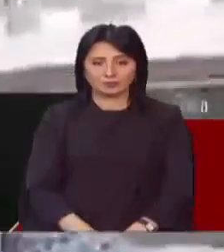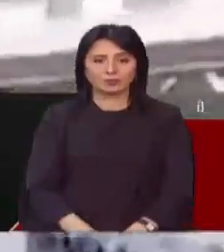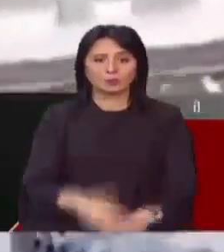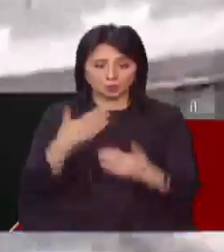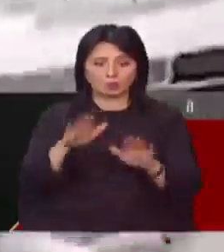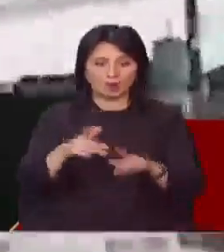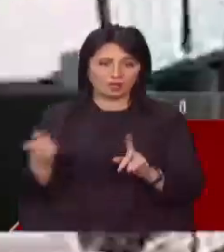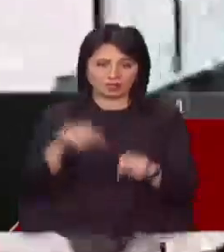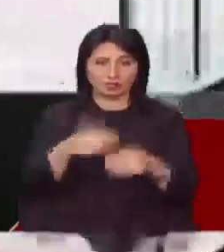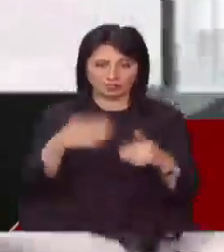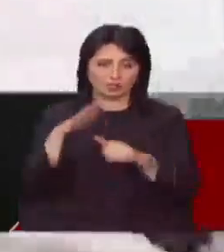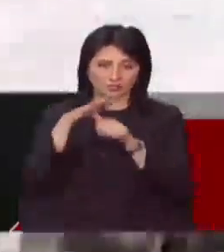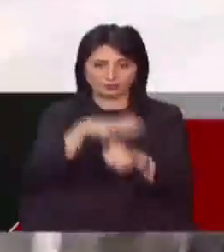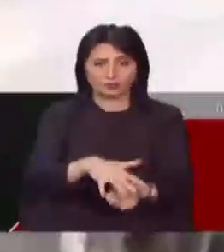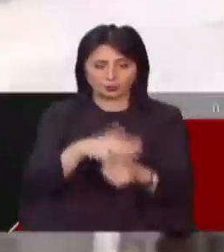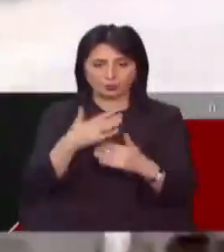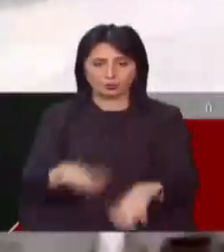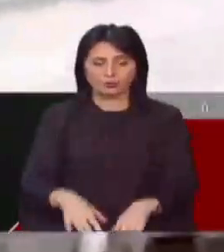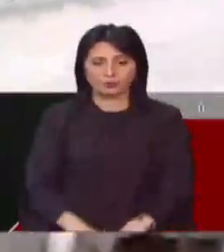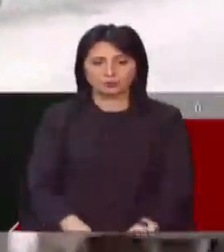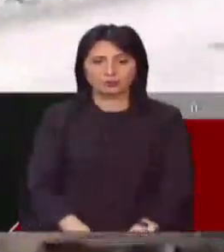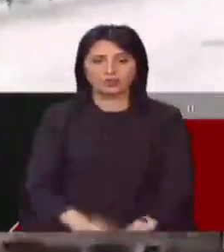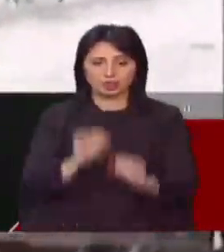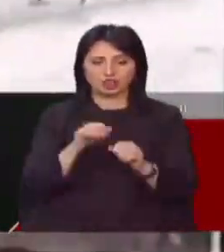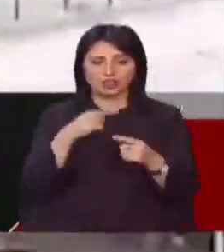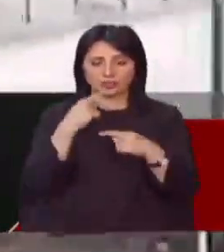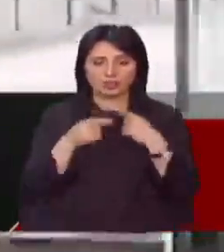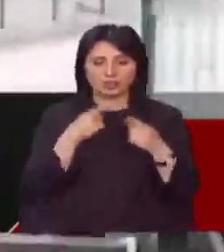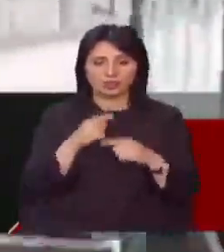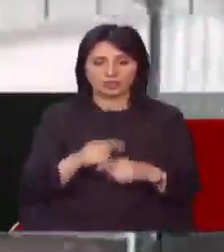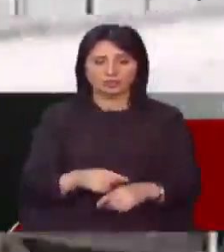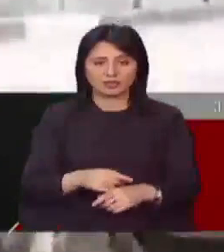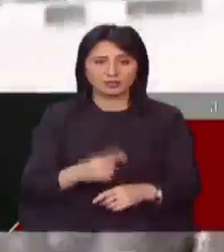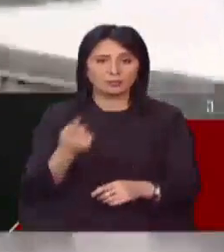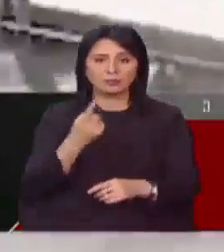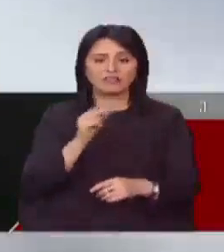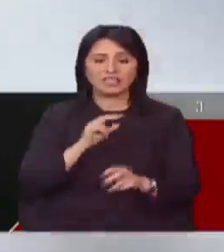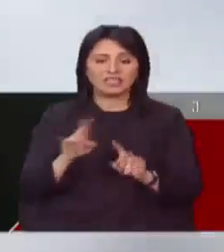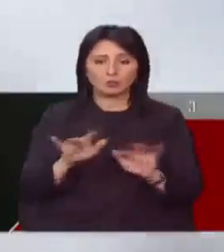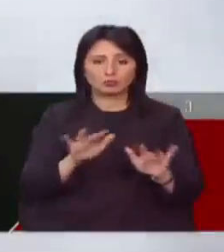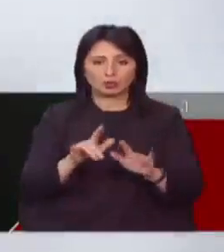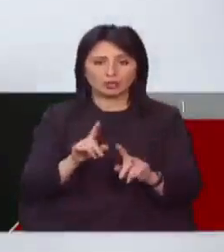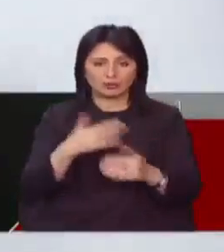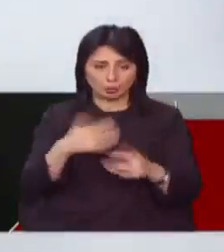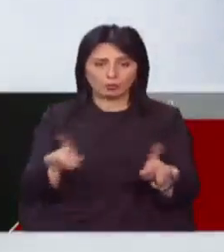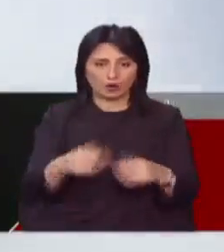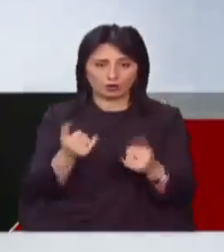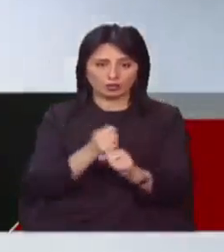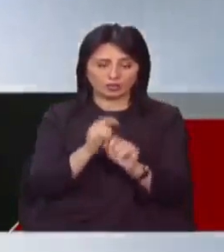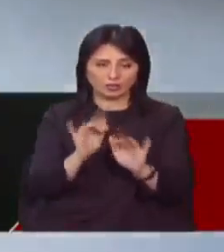იმყოფება ადგილზე უკვე და შეიძლება ითქვას პირველადი სამუშაოები რაც არის უკვე